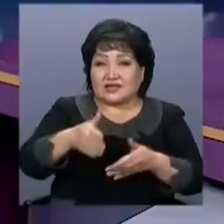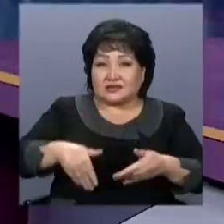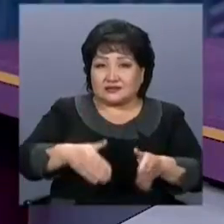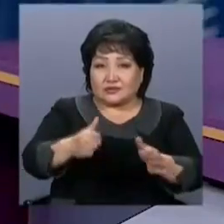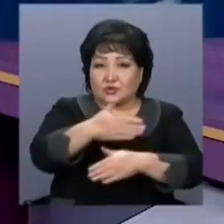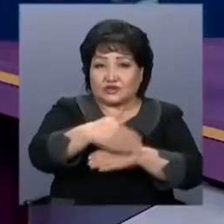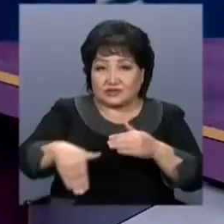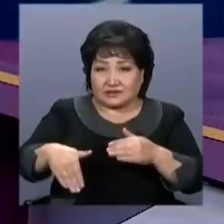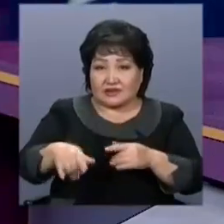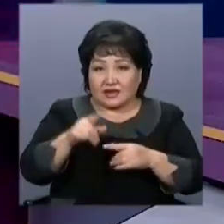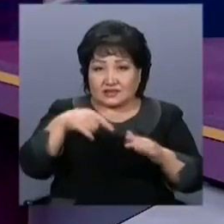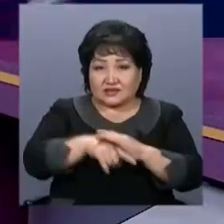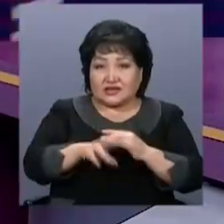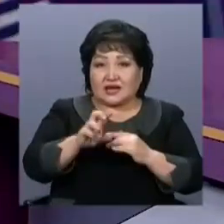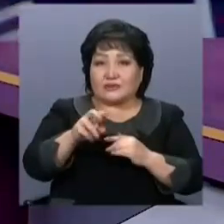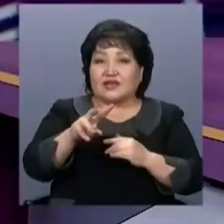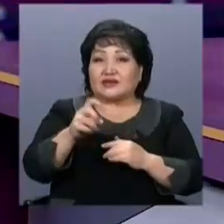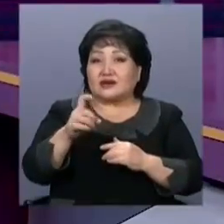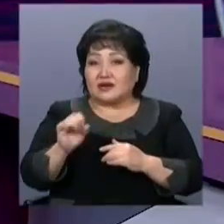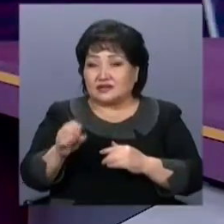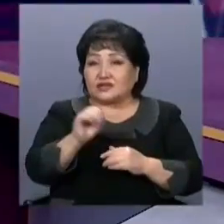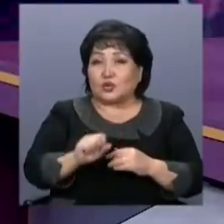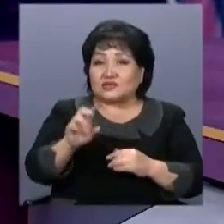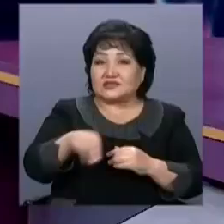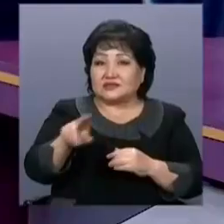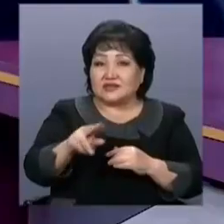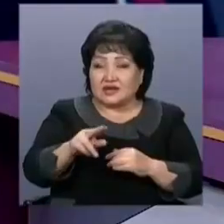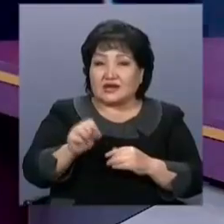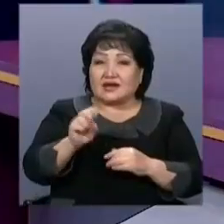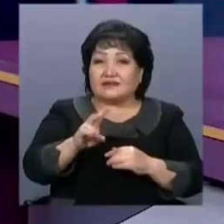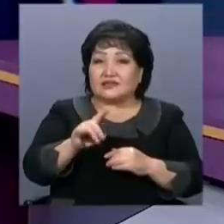соның ішінде Абылай хан, Достық, Назарбаев даңғылдары және басқалары жаңарады.